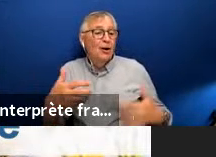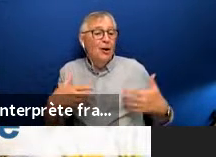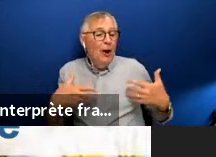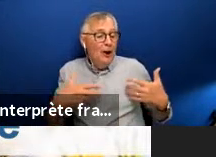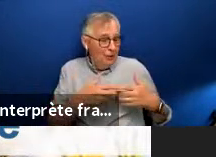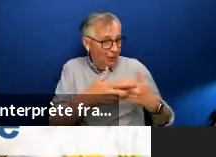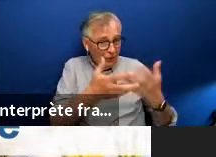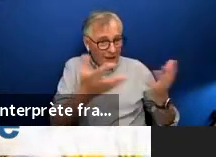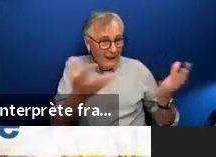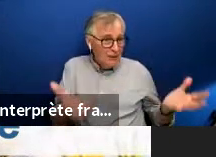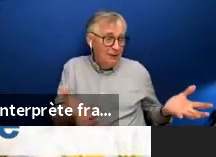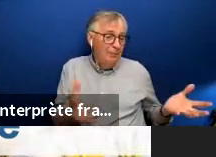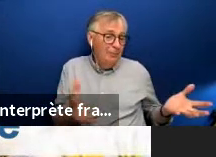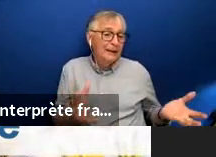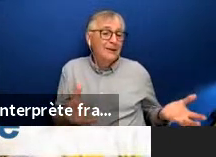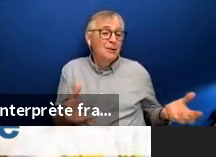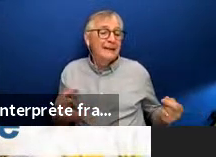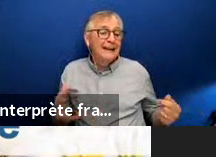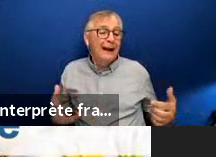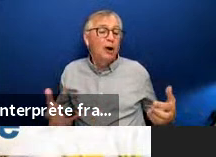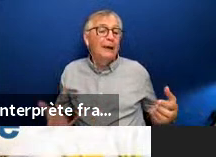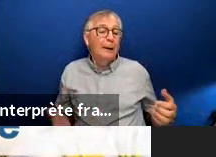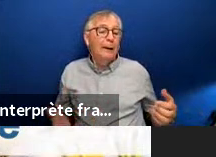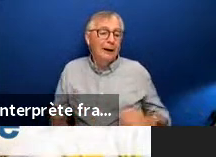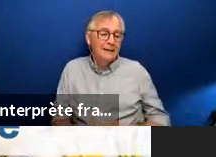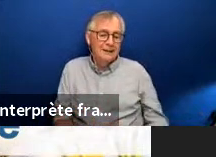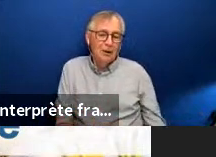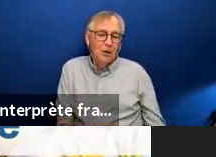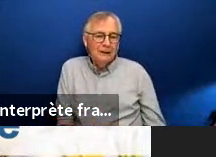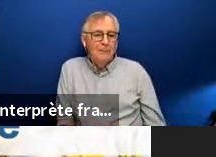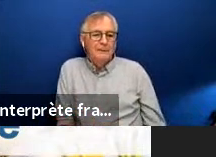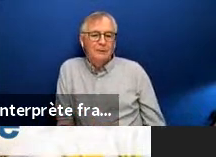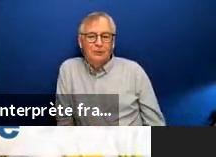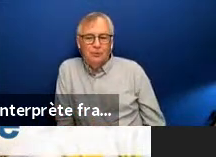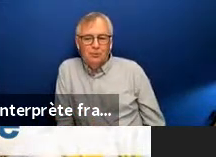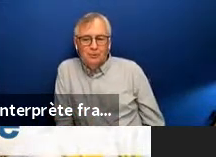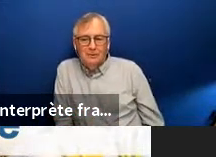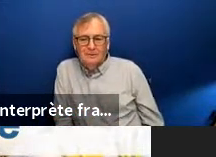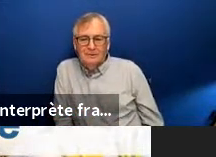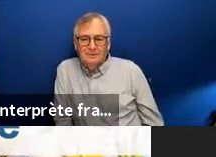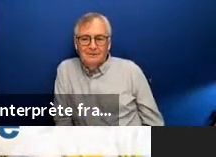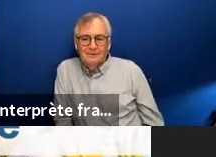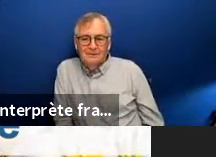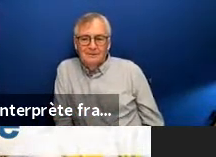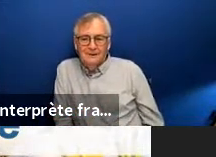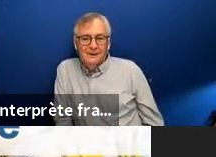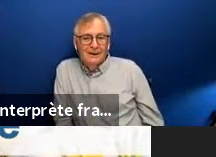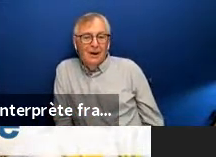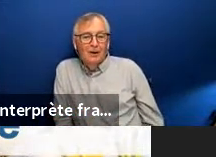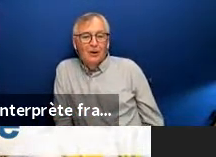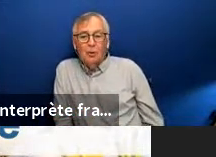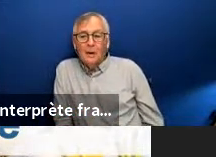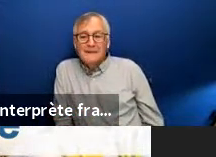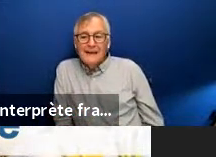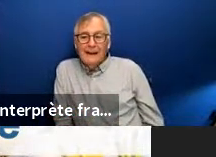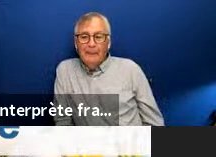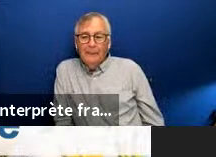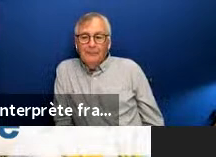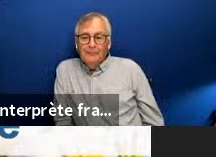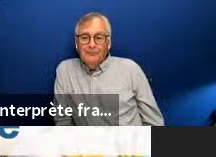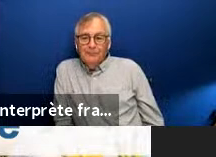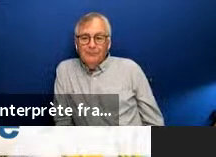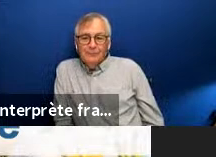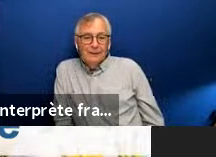l'idée qu'une classe a fait pour illustrer la collaboration entre les personnes sourdes. Le